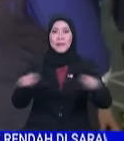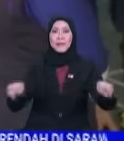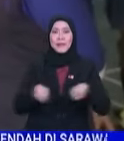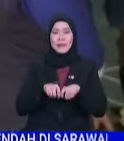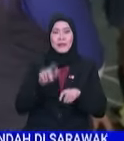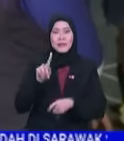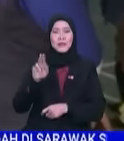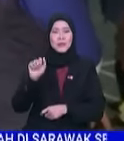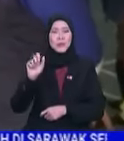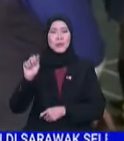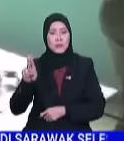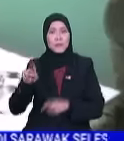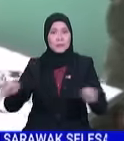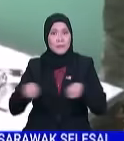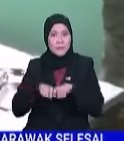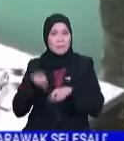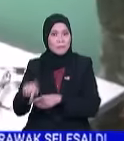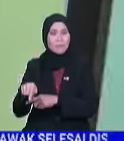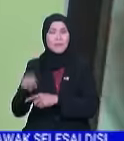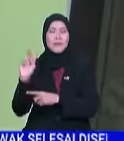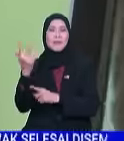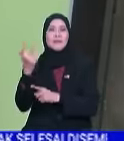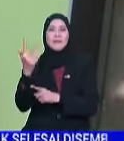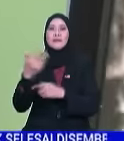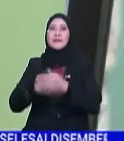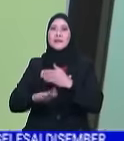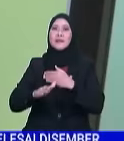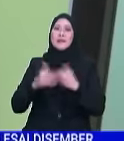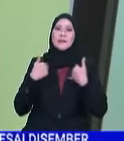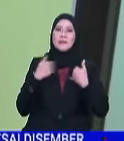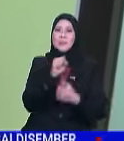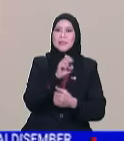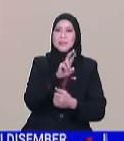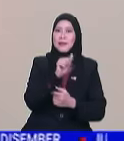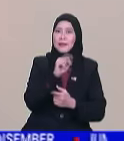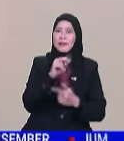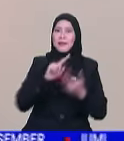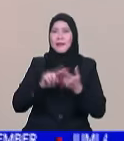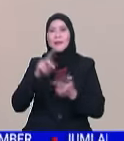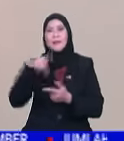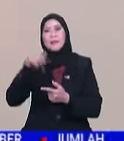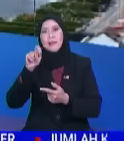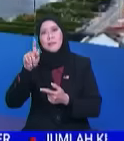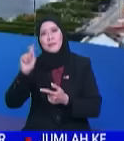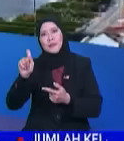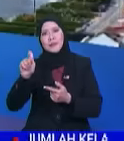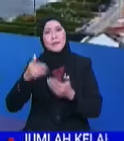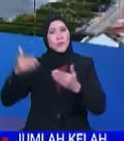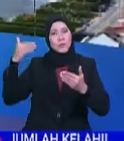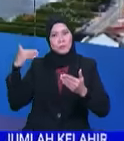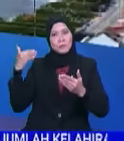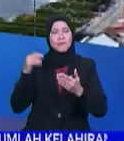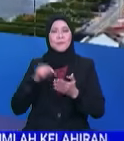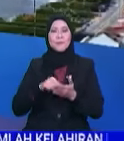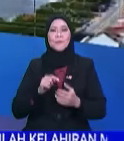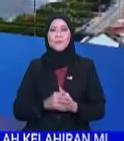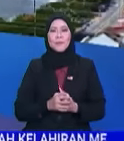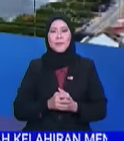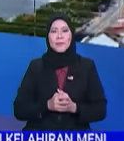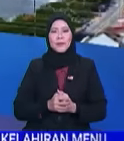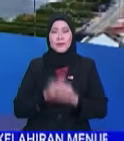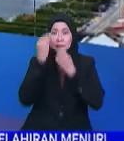Skuau, itu adalah yang ketiga seumpamanya selepas diadakan di Serian dan Kapit sebelum ini. Dalam